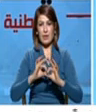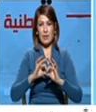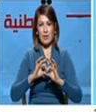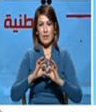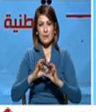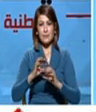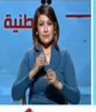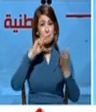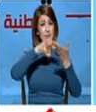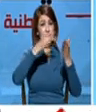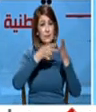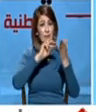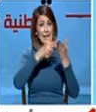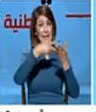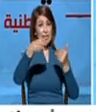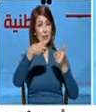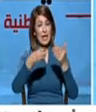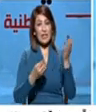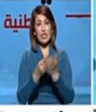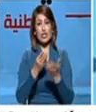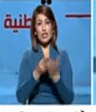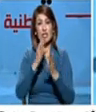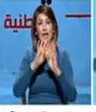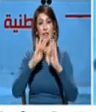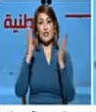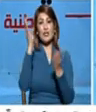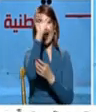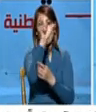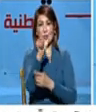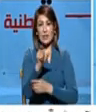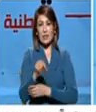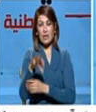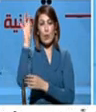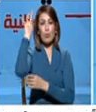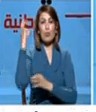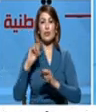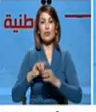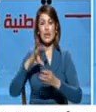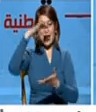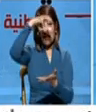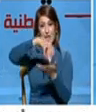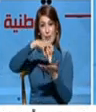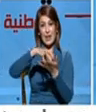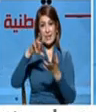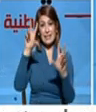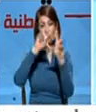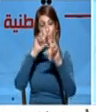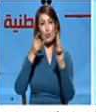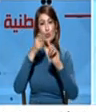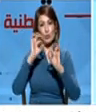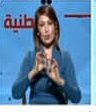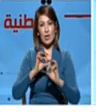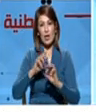تامين التطبيقات الوطنيه الكبرى في ال اه للدوله على مستوى المركز الوطني الاعلاميه الاستمراريه في تامين وجود